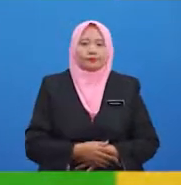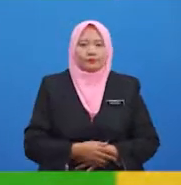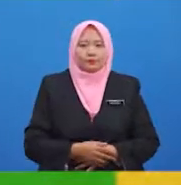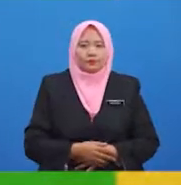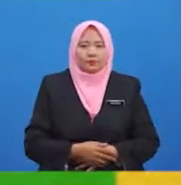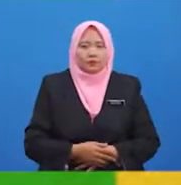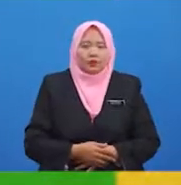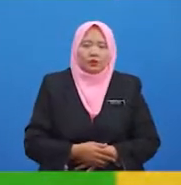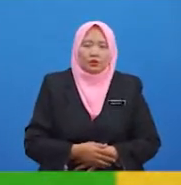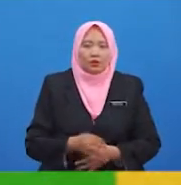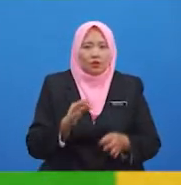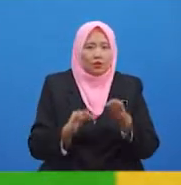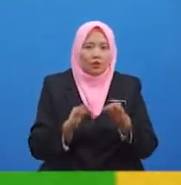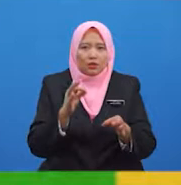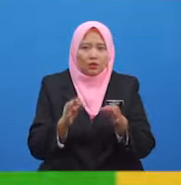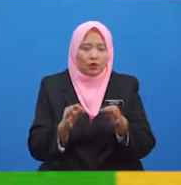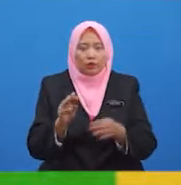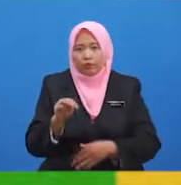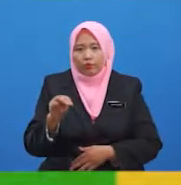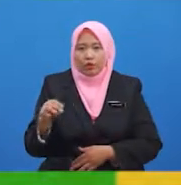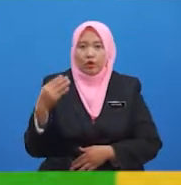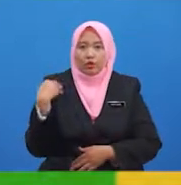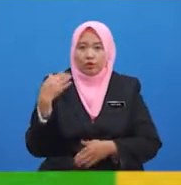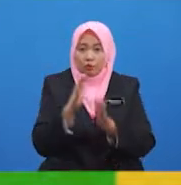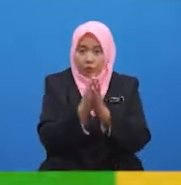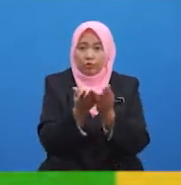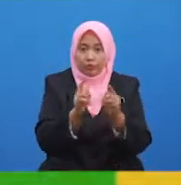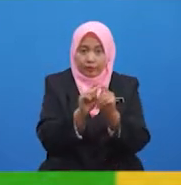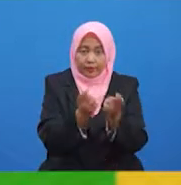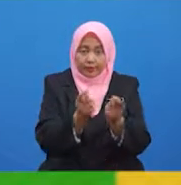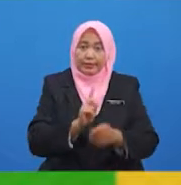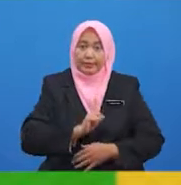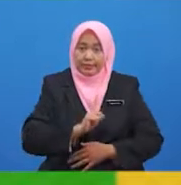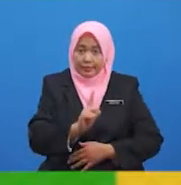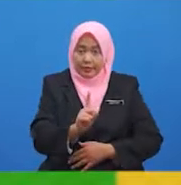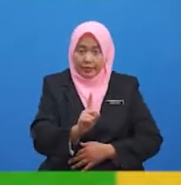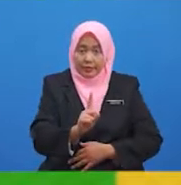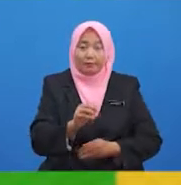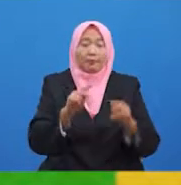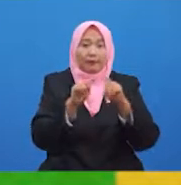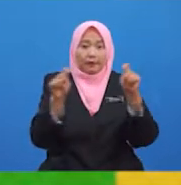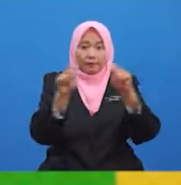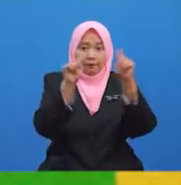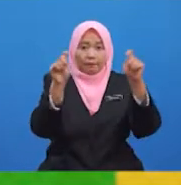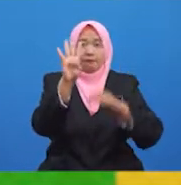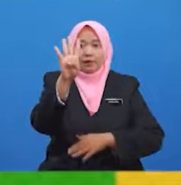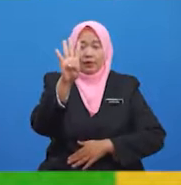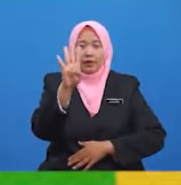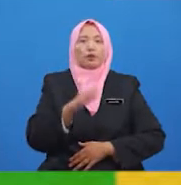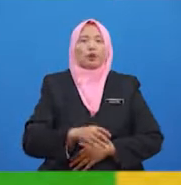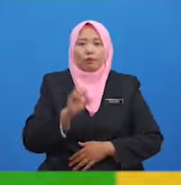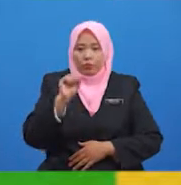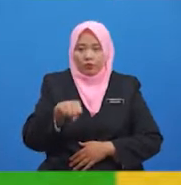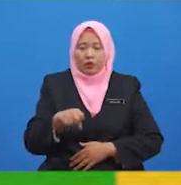ini. Sekiranya murid-murid mempunyai buku teks Pendidikan Islam Tingkatan 4, bolehlah